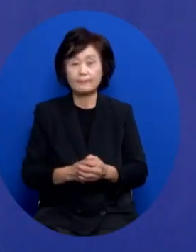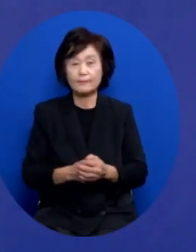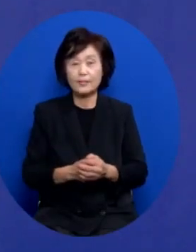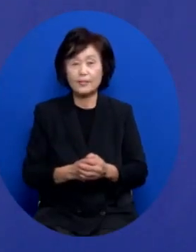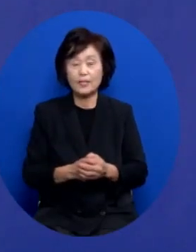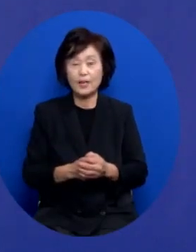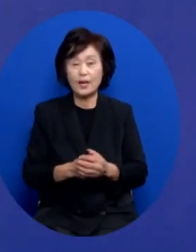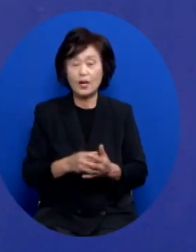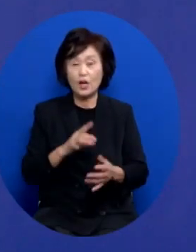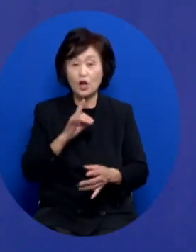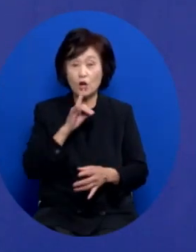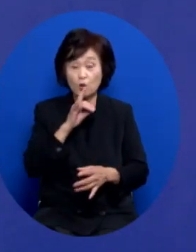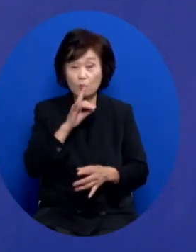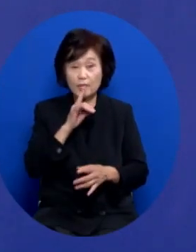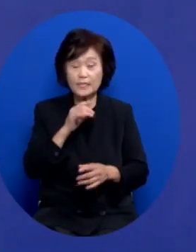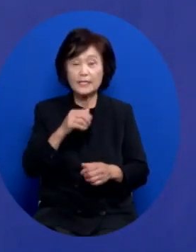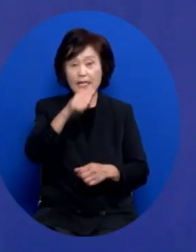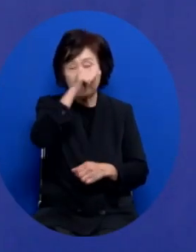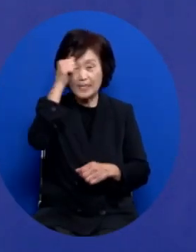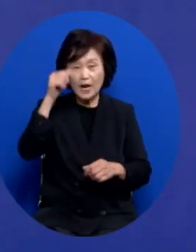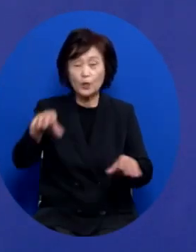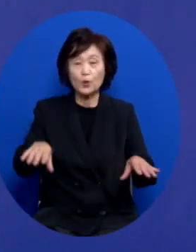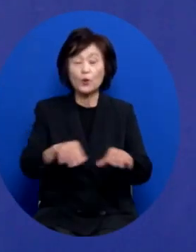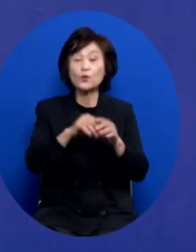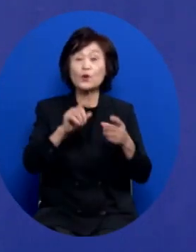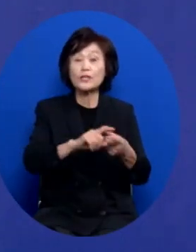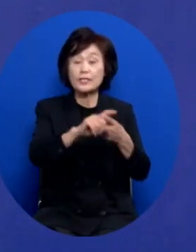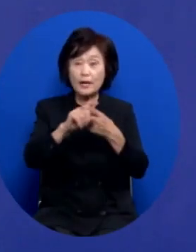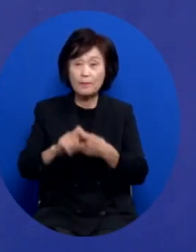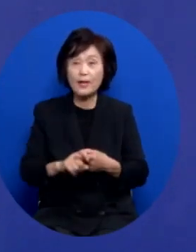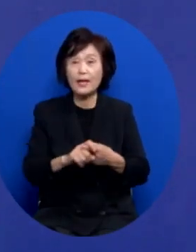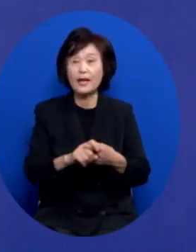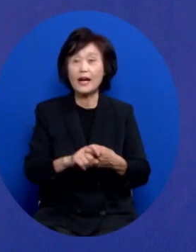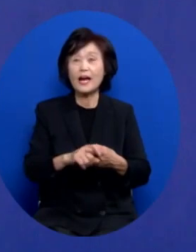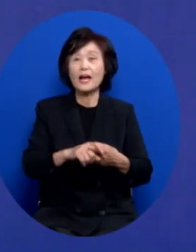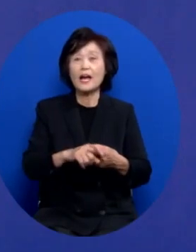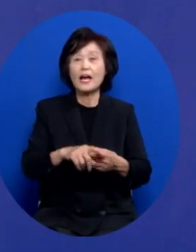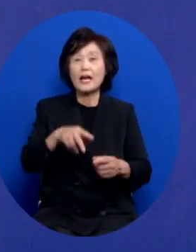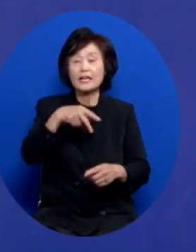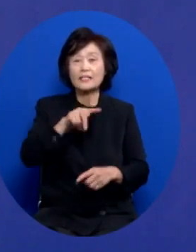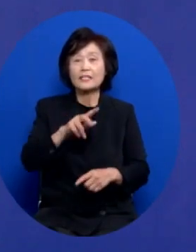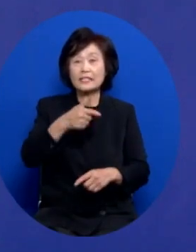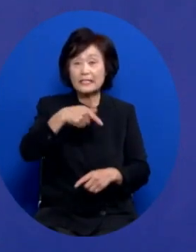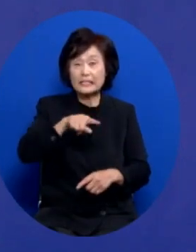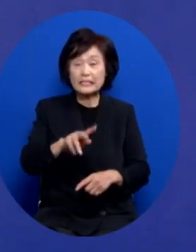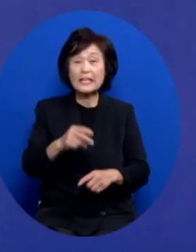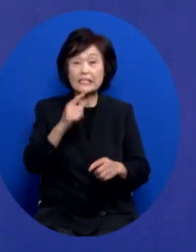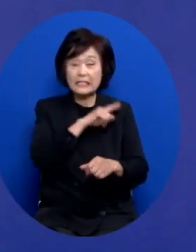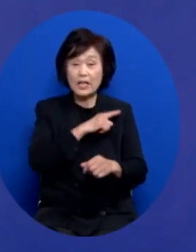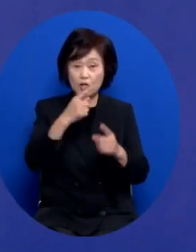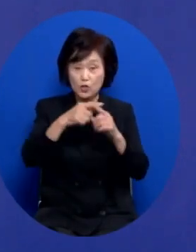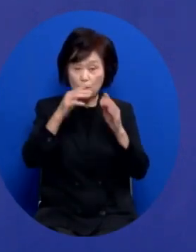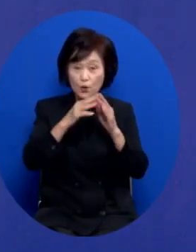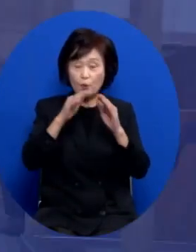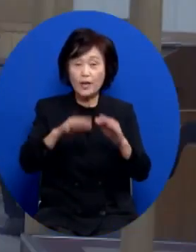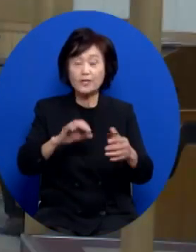구미시 장로 총연합회가 12일 선산 제일교회에서 제 39회 정기 총회를